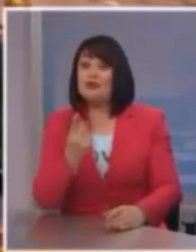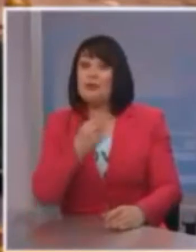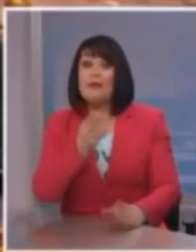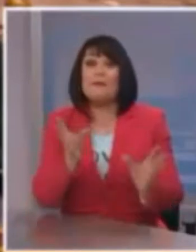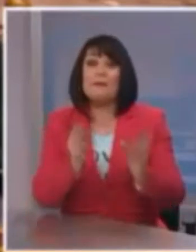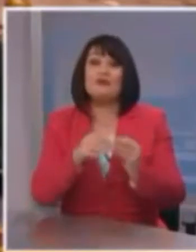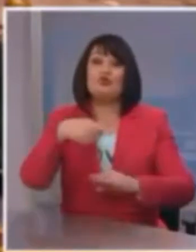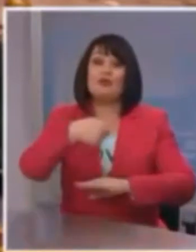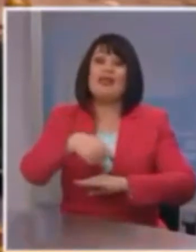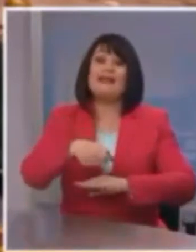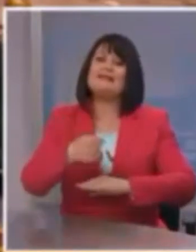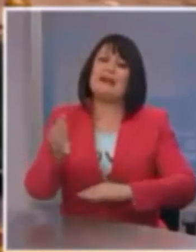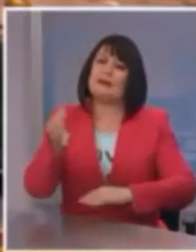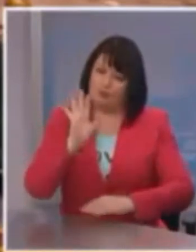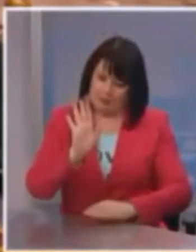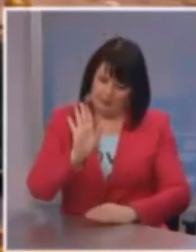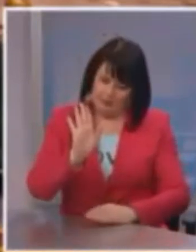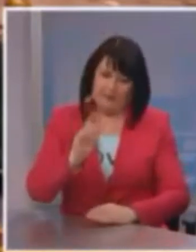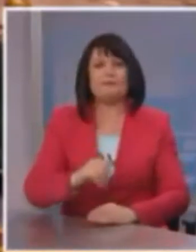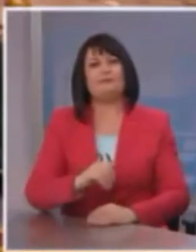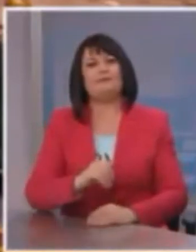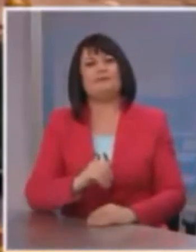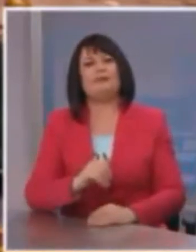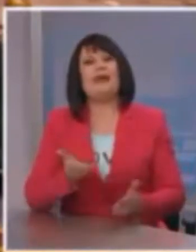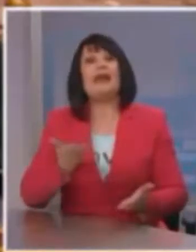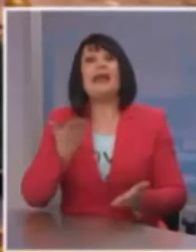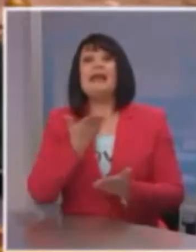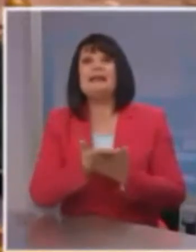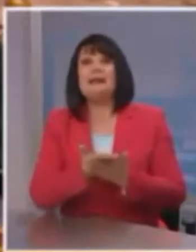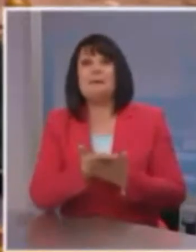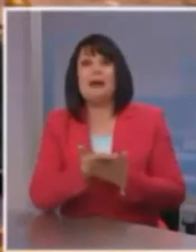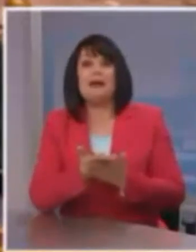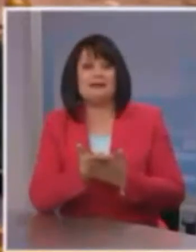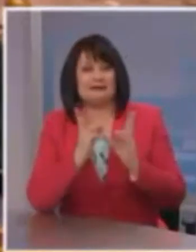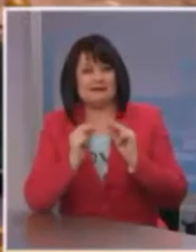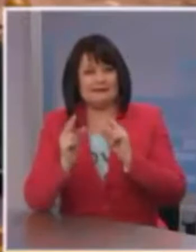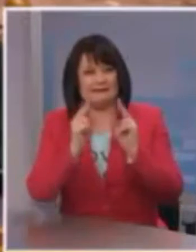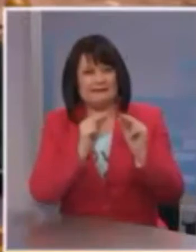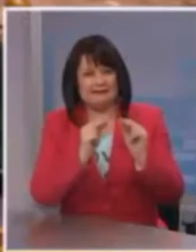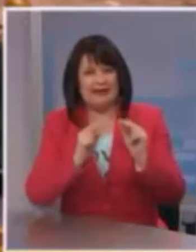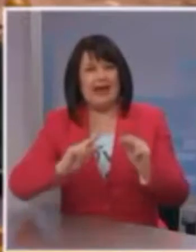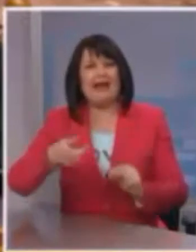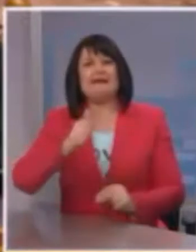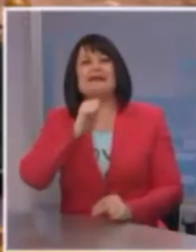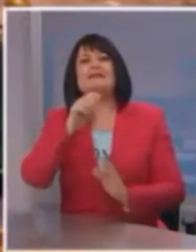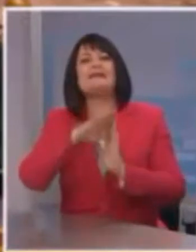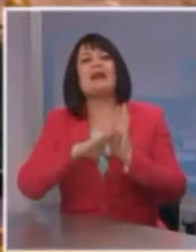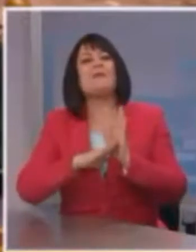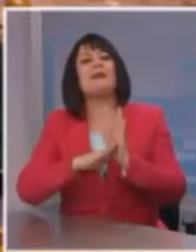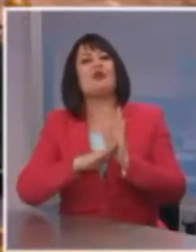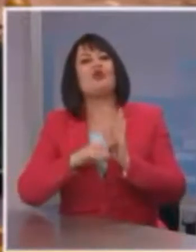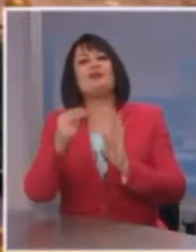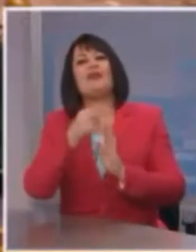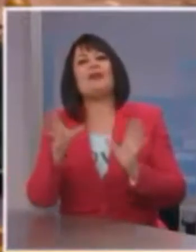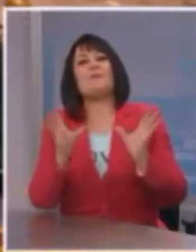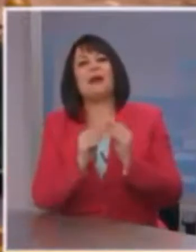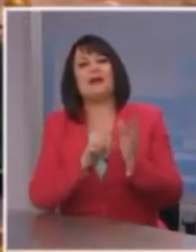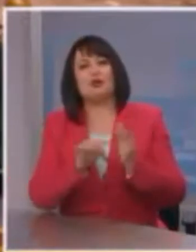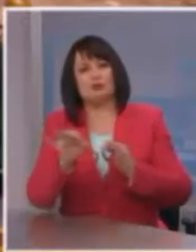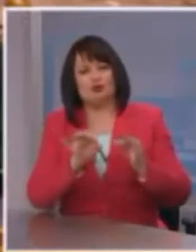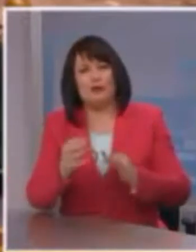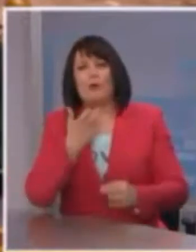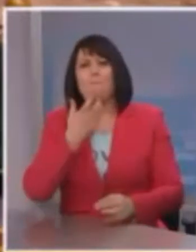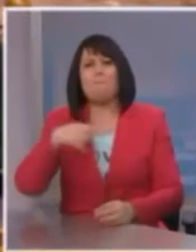Εκεί θα ερχόμουν. Επειδή όταν συζητιόταν το αίτημα και ήταν η συζήτηση για την ανταγματικότητα του νομοσχεδίου, πήρε το λόγο ο κύριος